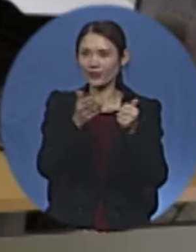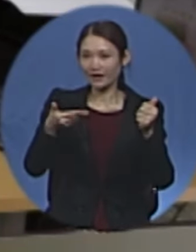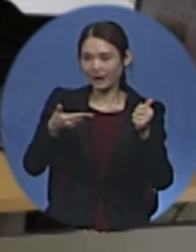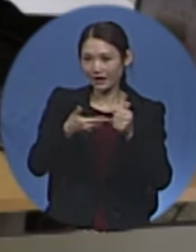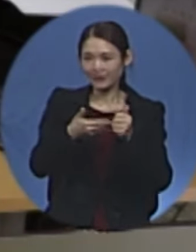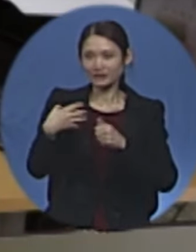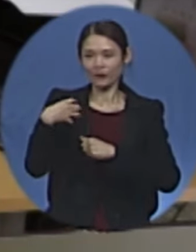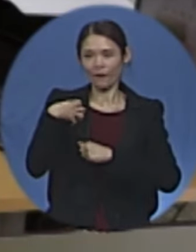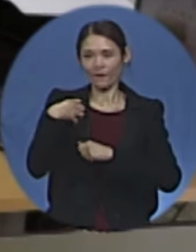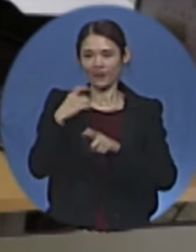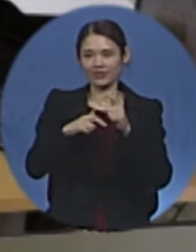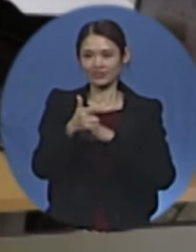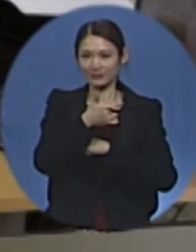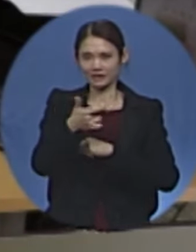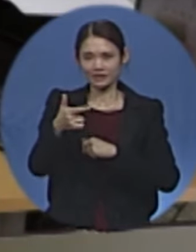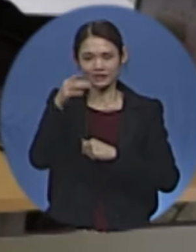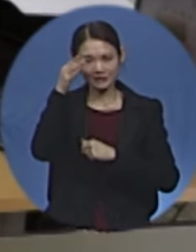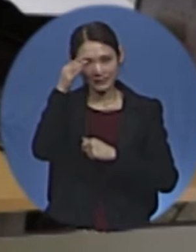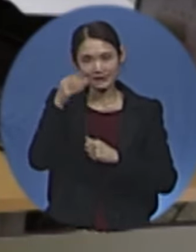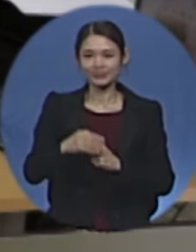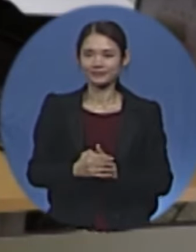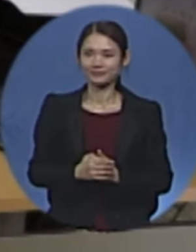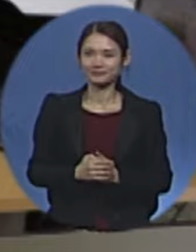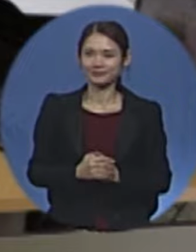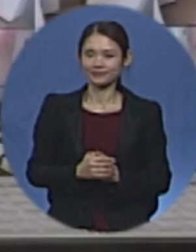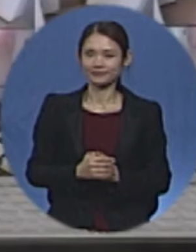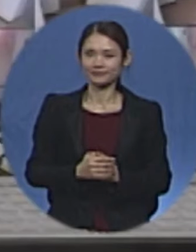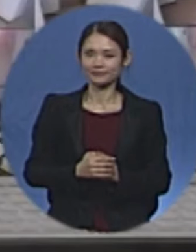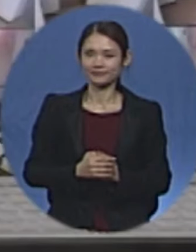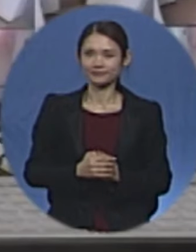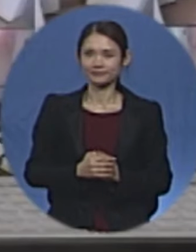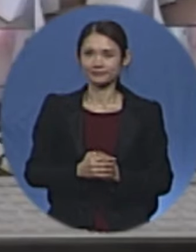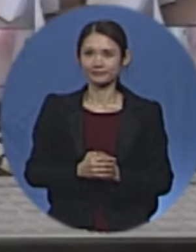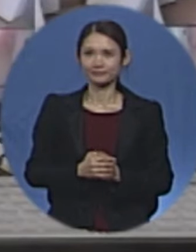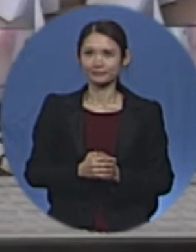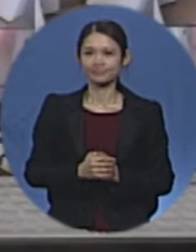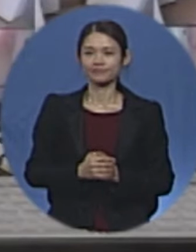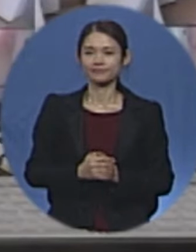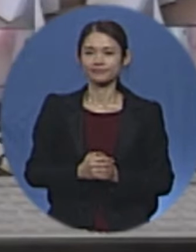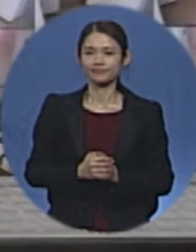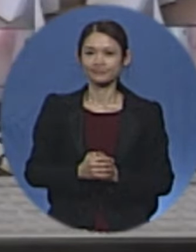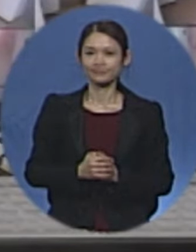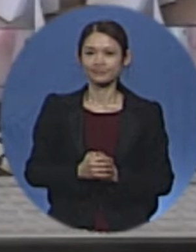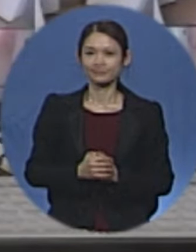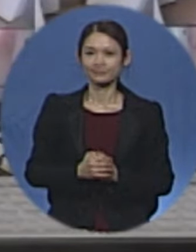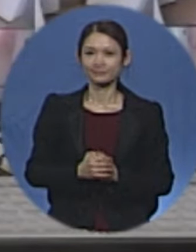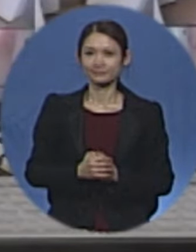조력자의 역할을 다할 수 있을지 귀추가 주목됩니다. 복지TV 뉴스 최민아입니다.